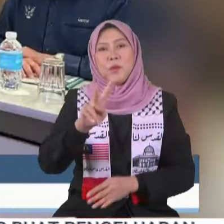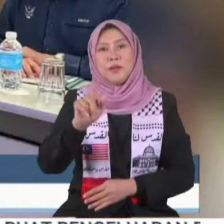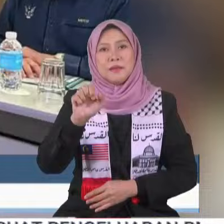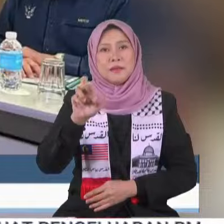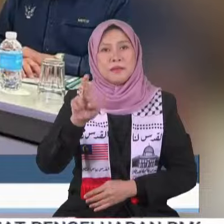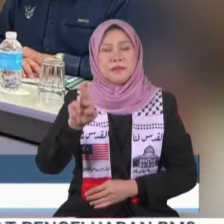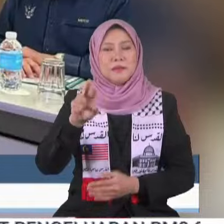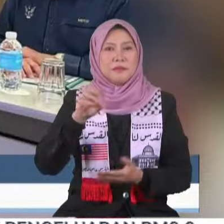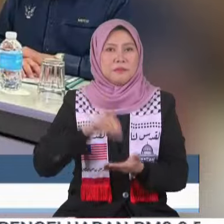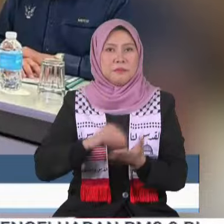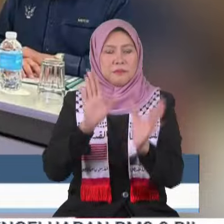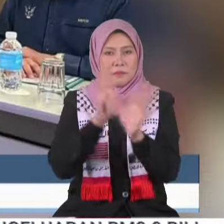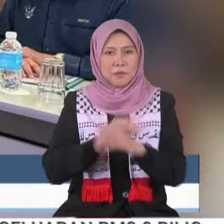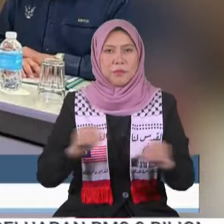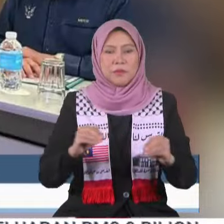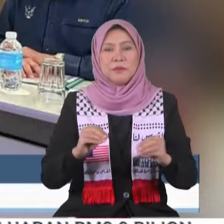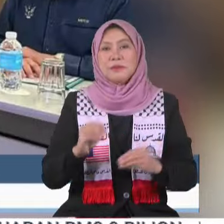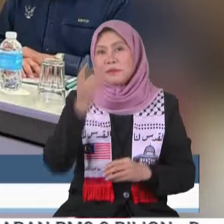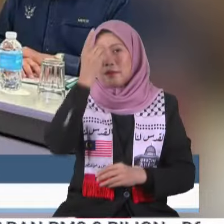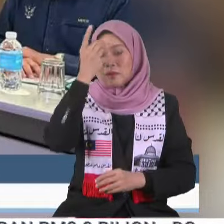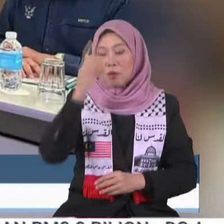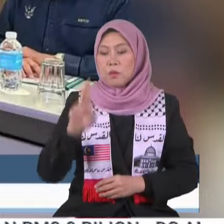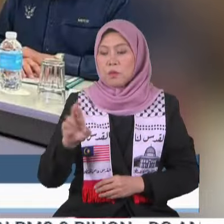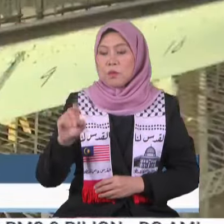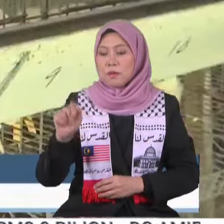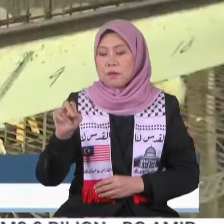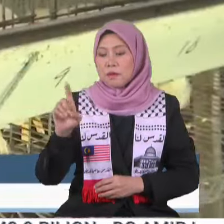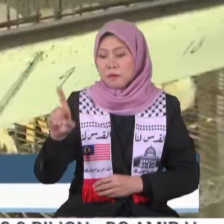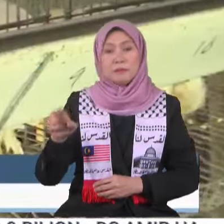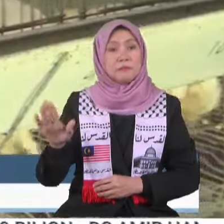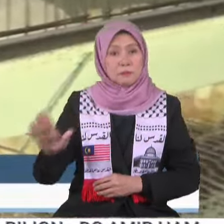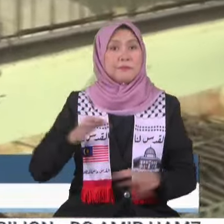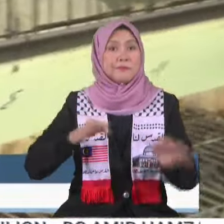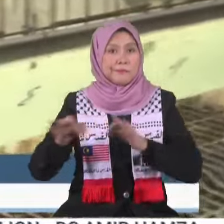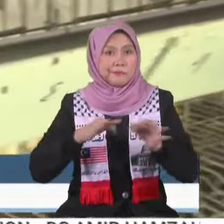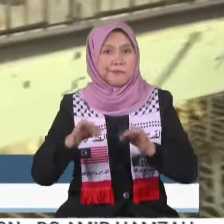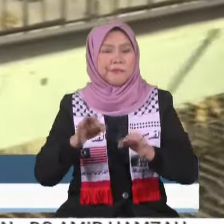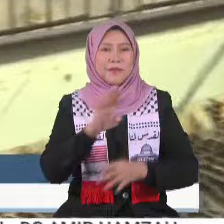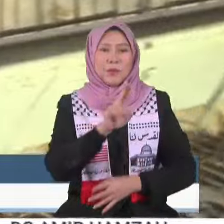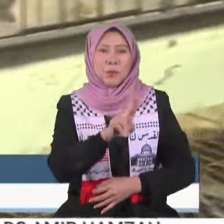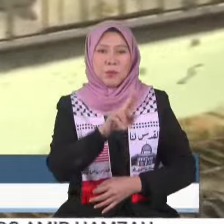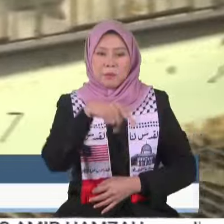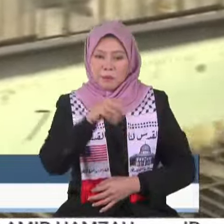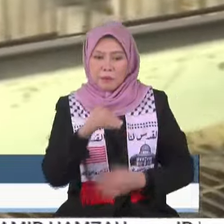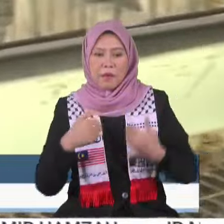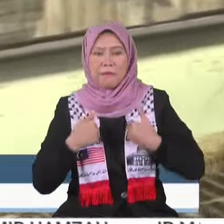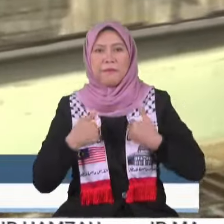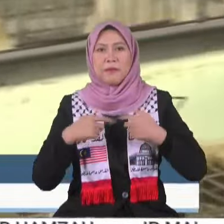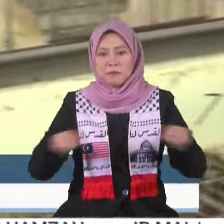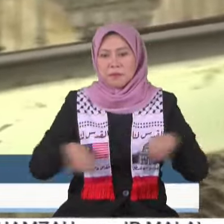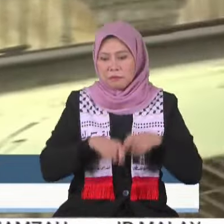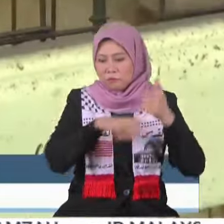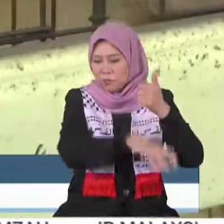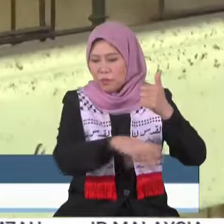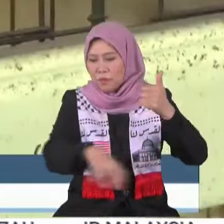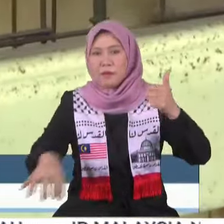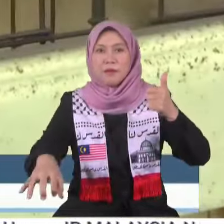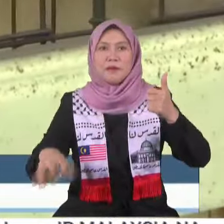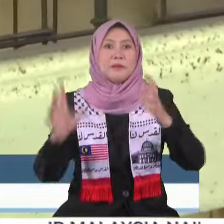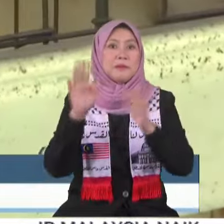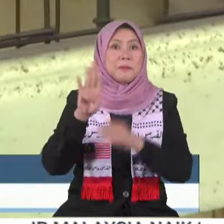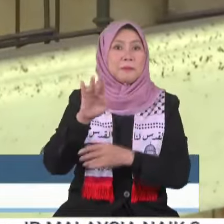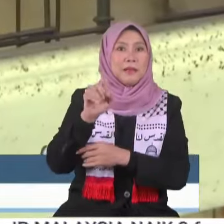Bintulu. Dalam perkembangan yang sama, Dato' Sri Roland Sagawiin menjelaskan UPM bukan sahaja mempunyai kampus cawangan di Bintulu